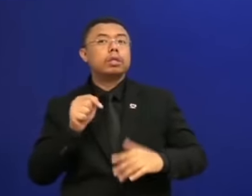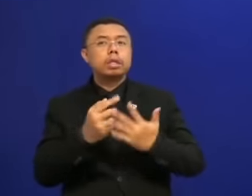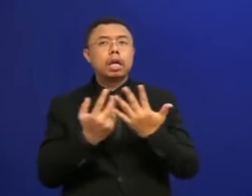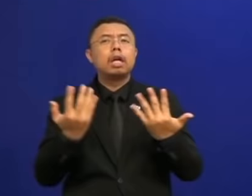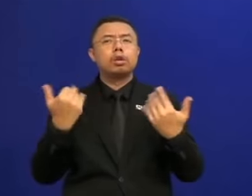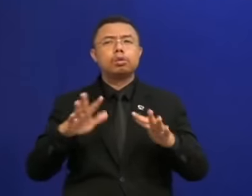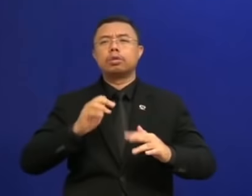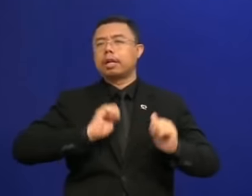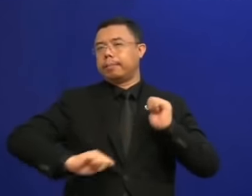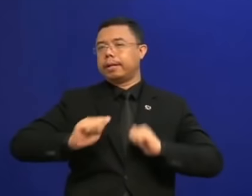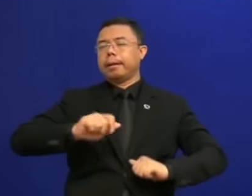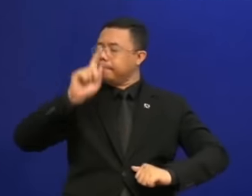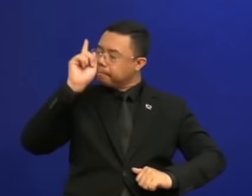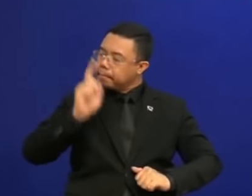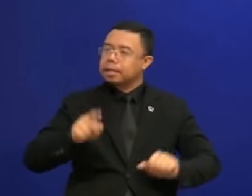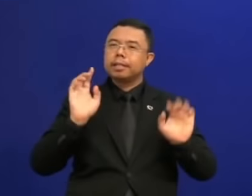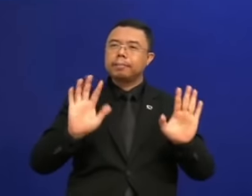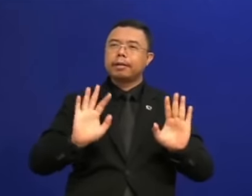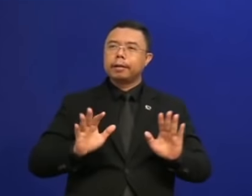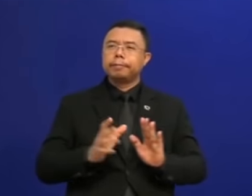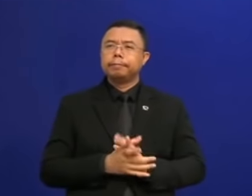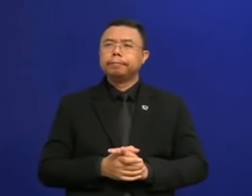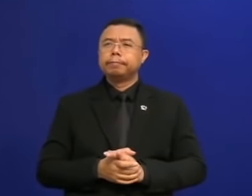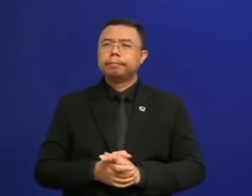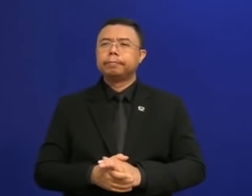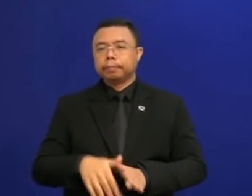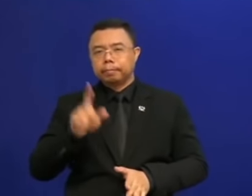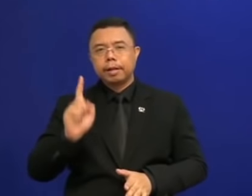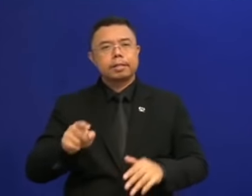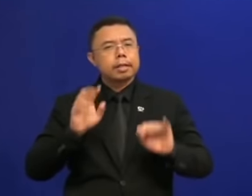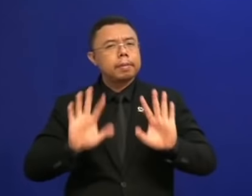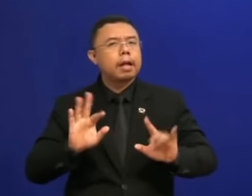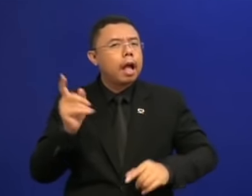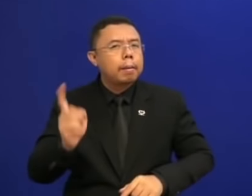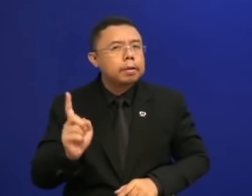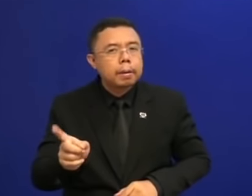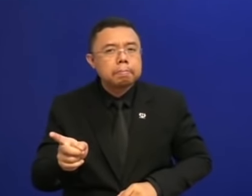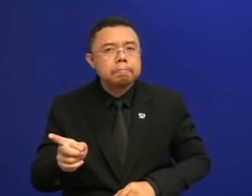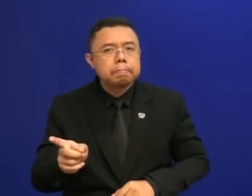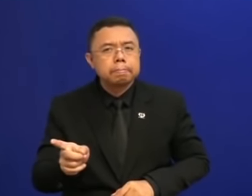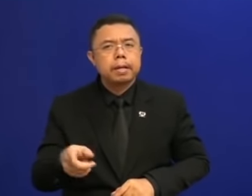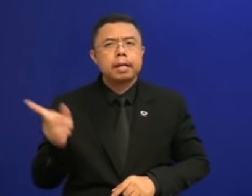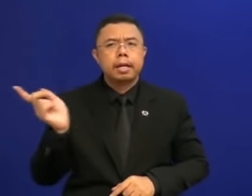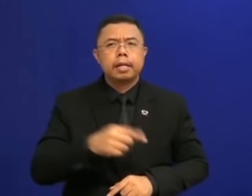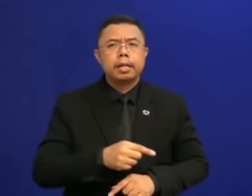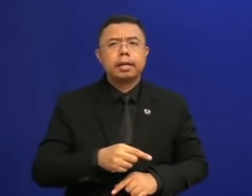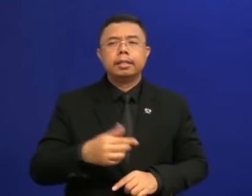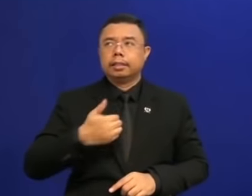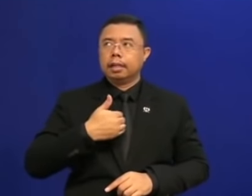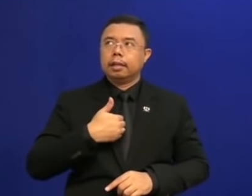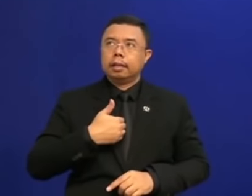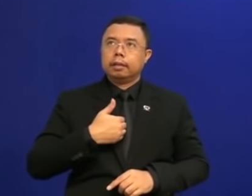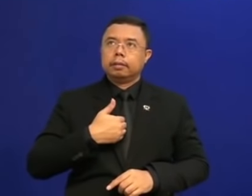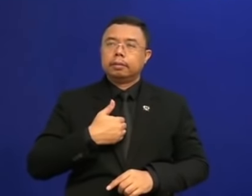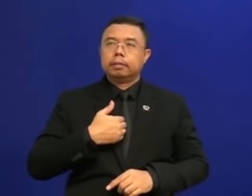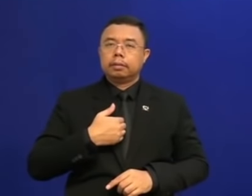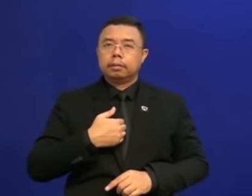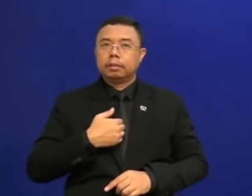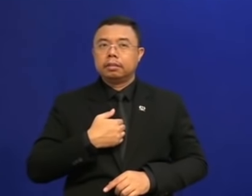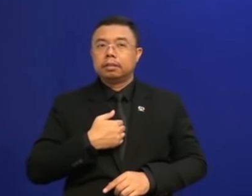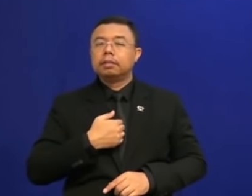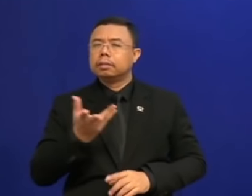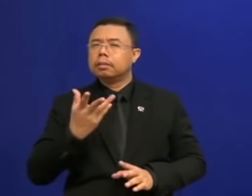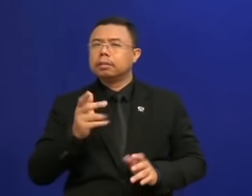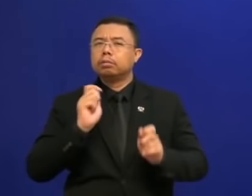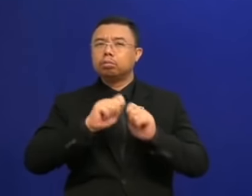sedang menderita. Pasti banyak. Pasti. Kenapa? Ya. Dari saya mengasuh